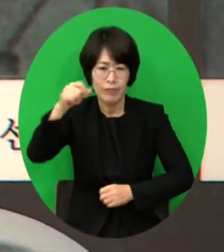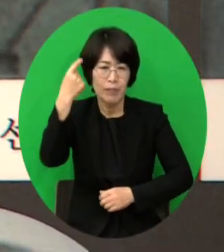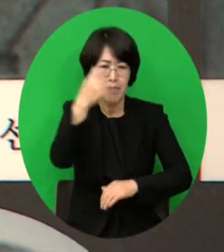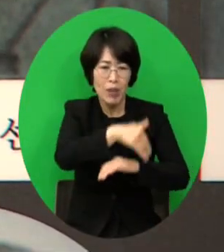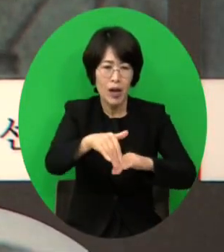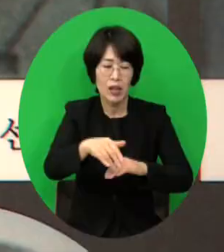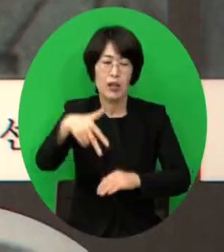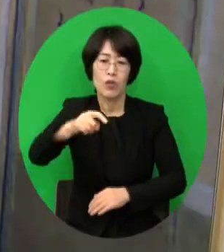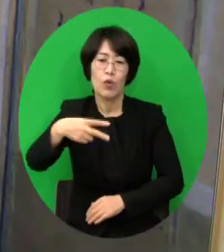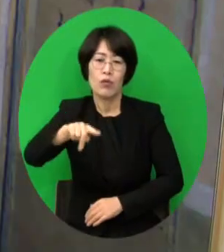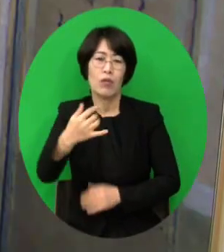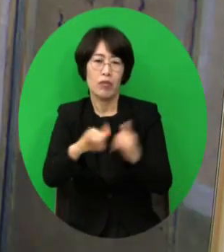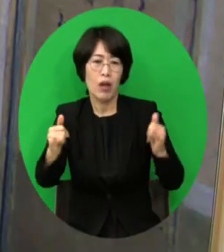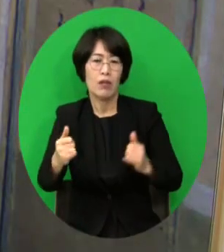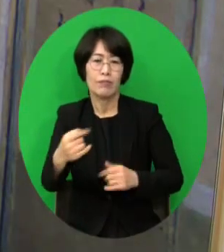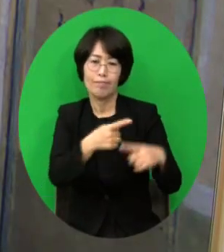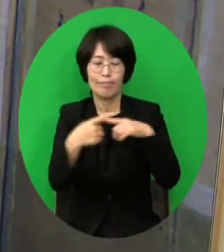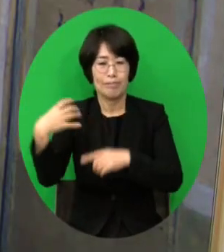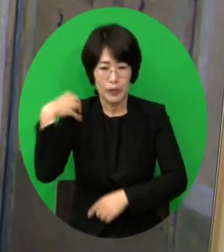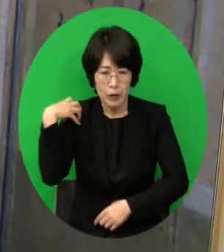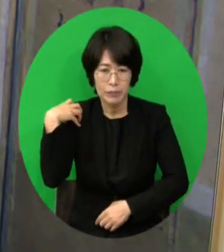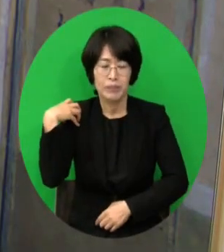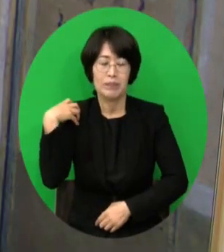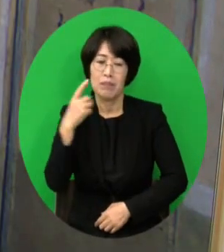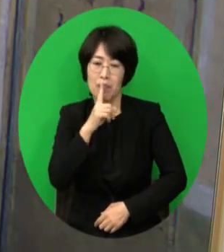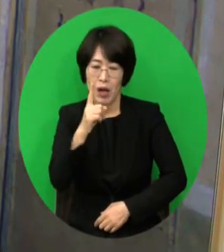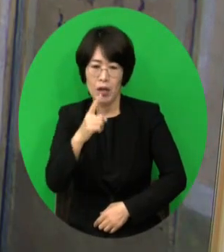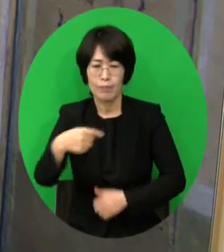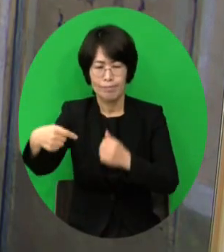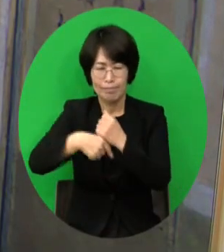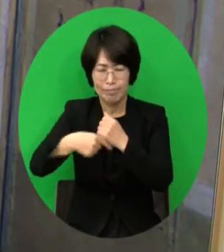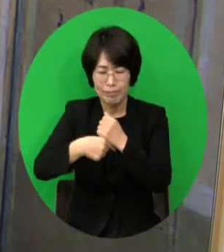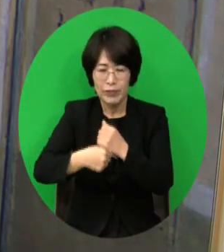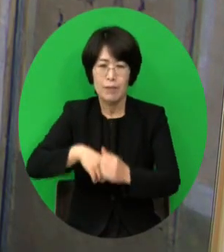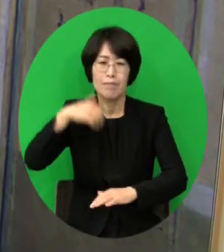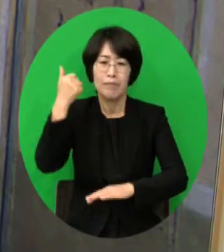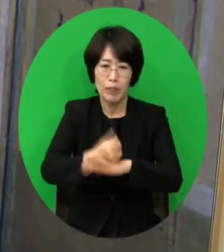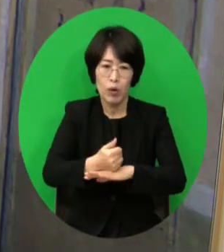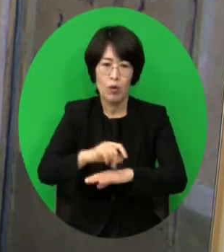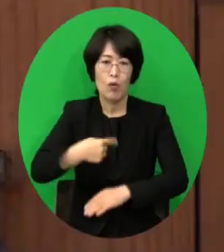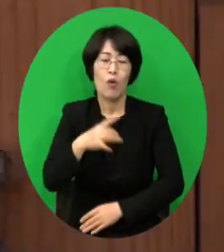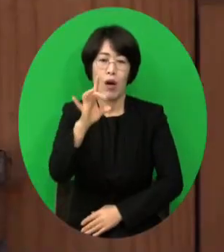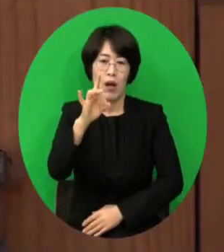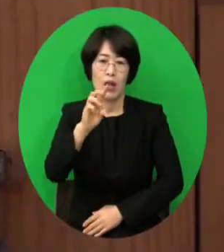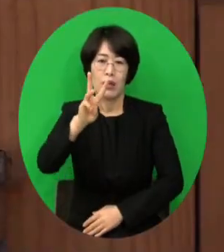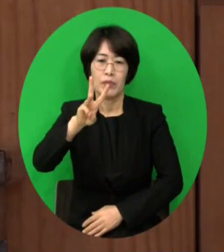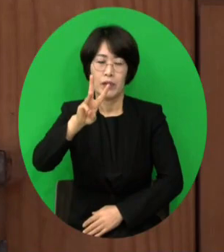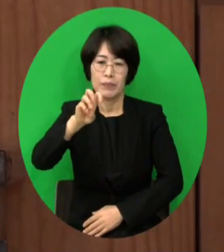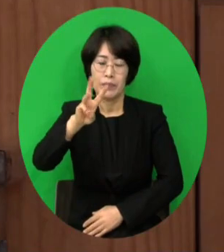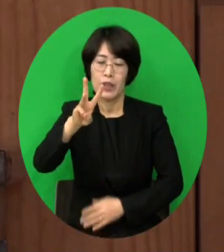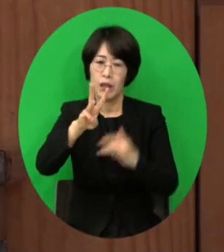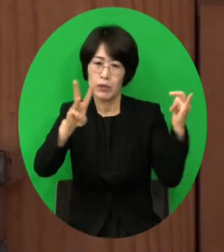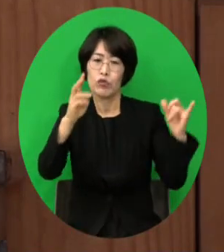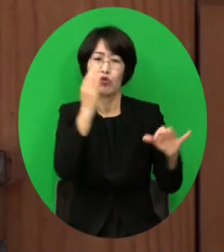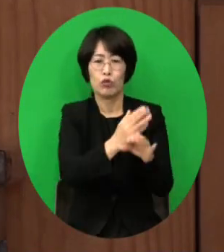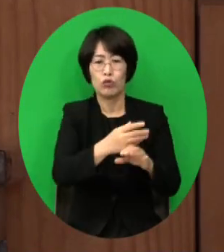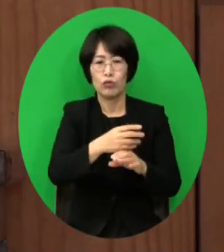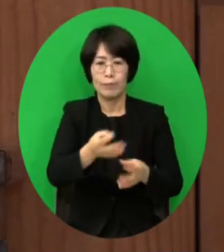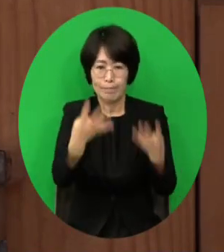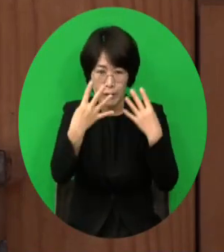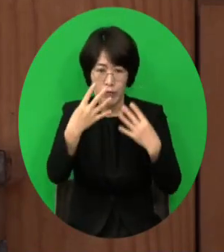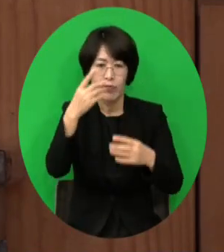조선인의 의무라고 말해 가진 고문 끝에 민족대표 33인 가운데 유일하게 옥중 순국한